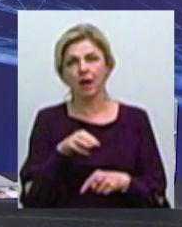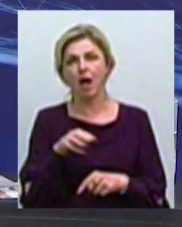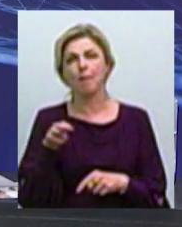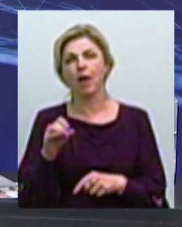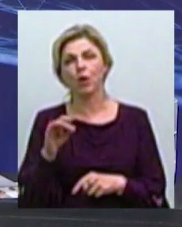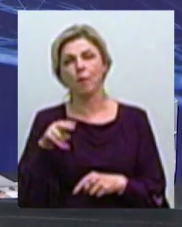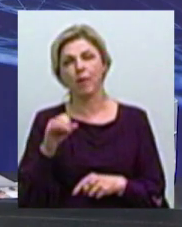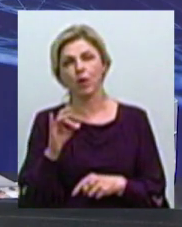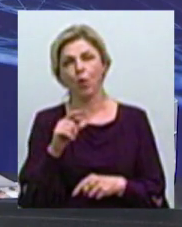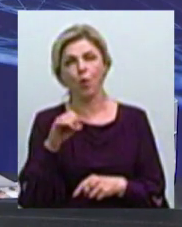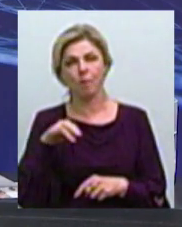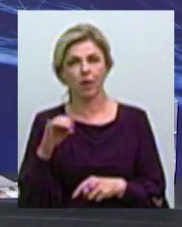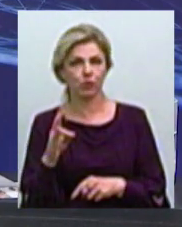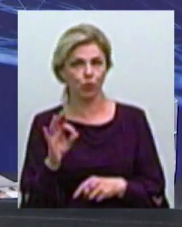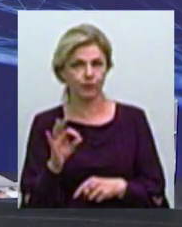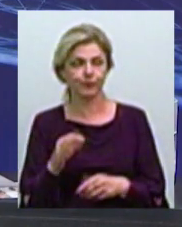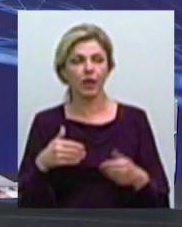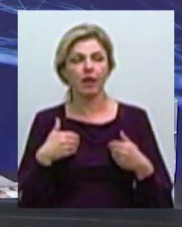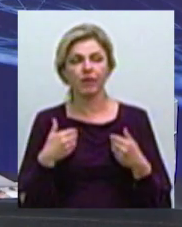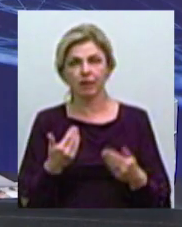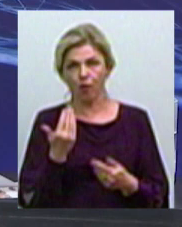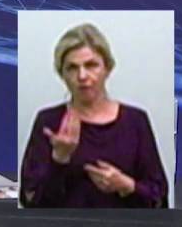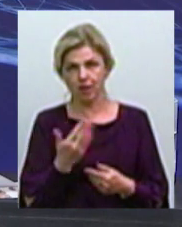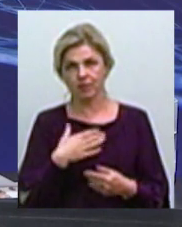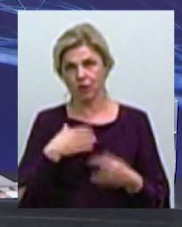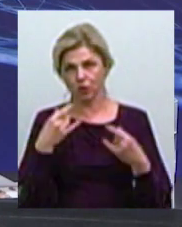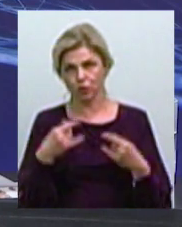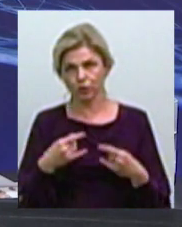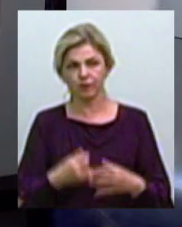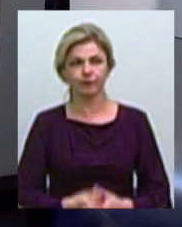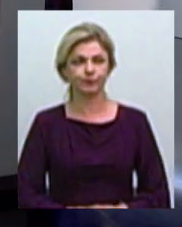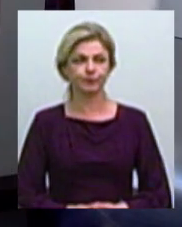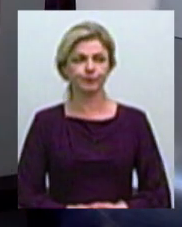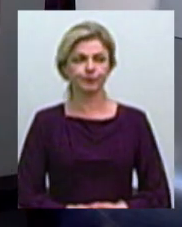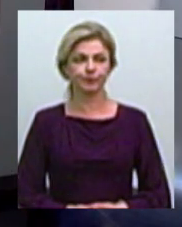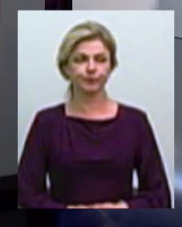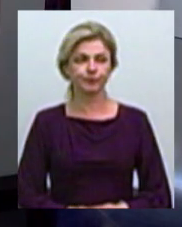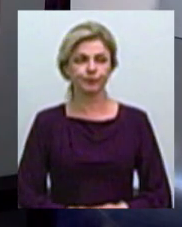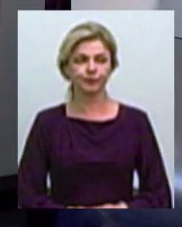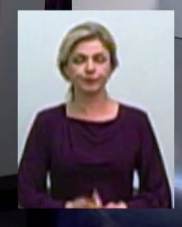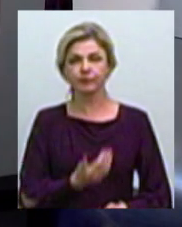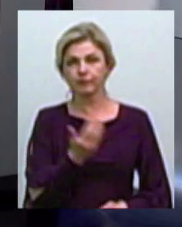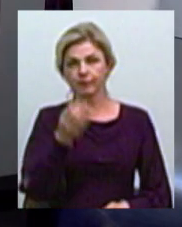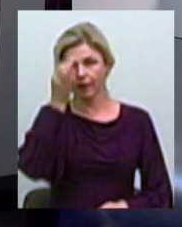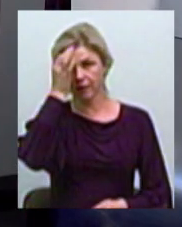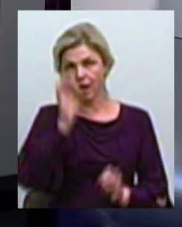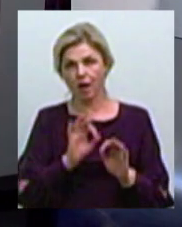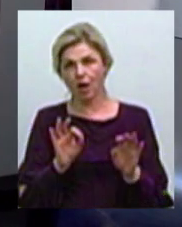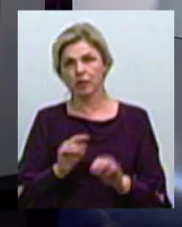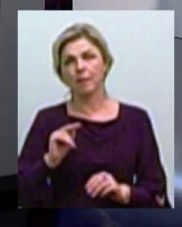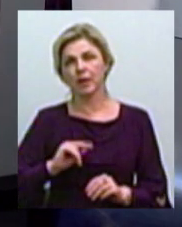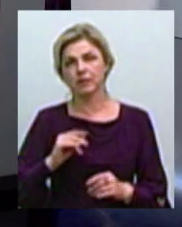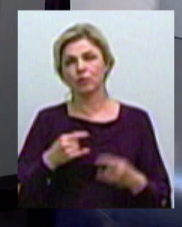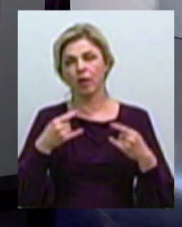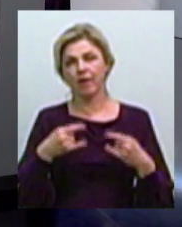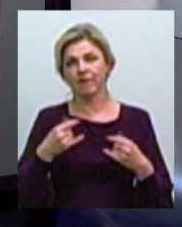Пархоменко. Маргарита Петрівна, я вас вітаю в нашій студії. Здравствуйте. А глядачам я нагадую, що ми працюємо в прямому ефірі. Телефон